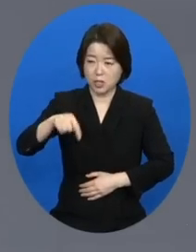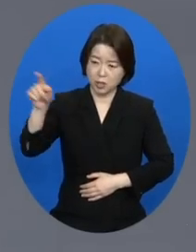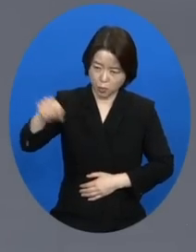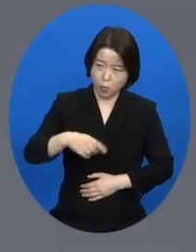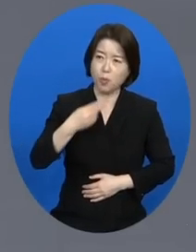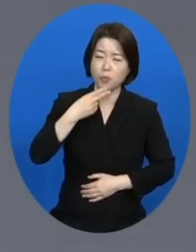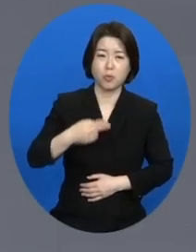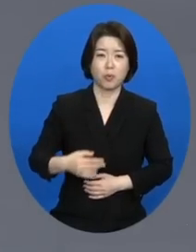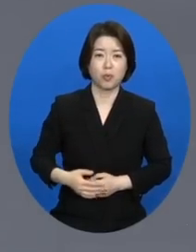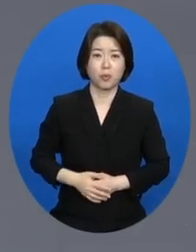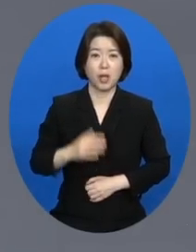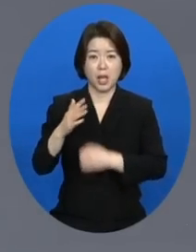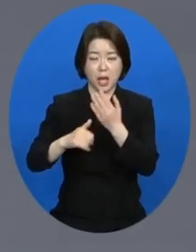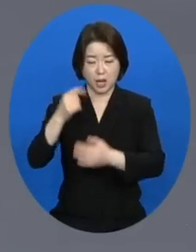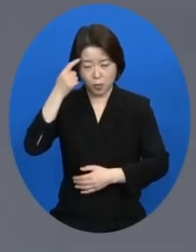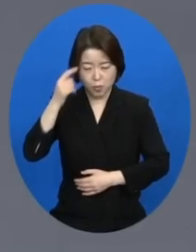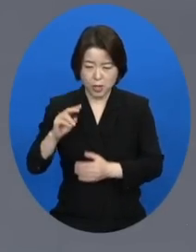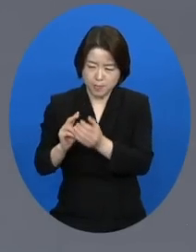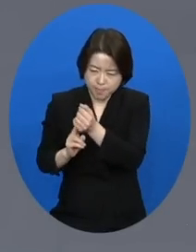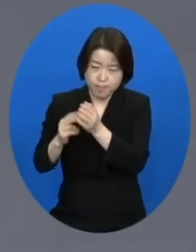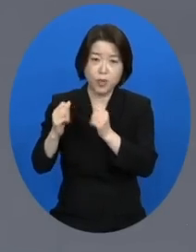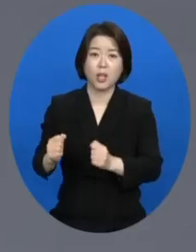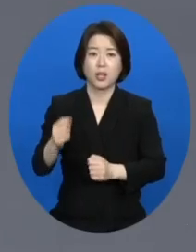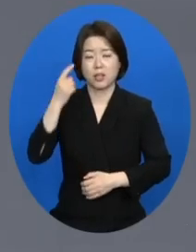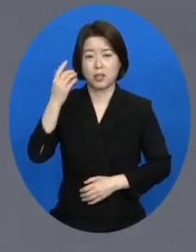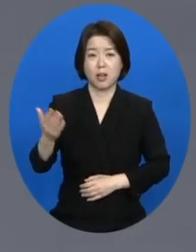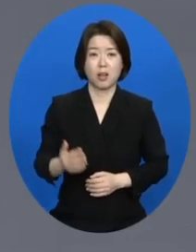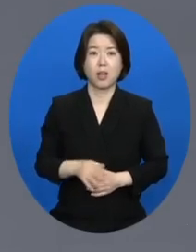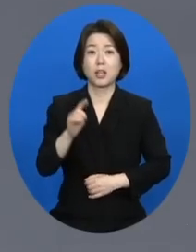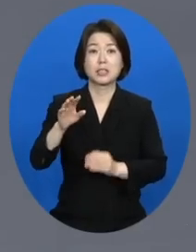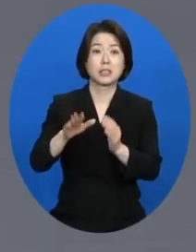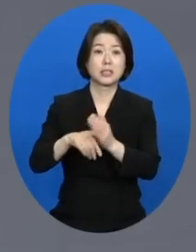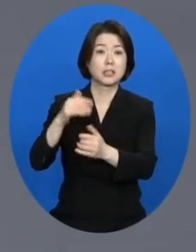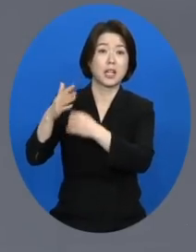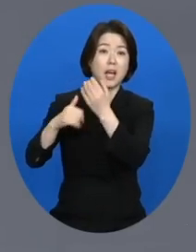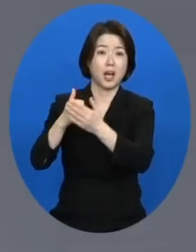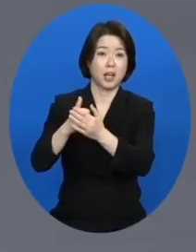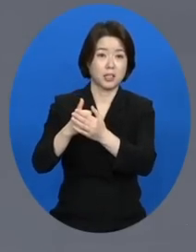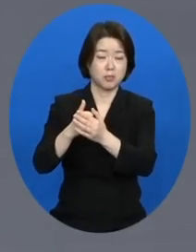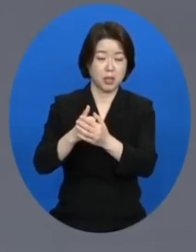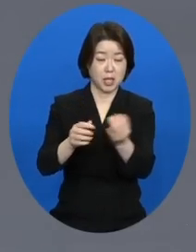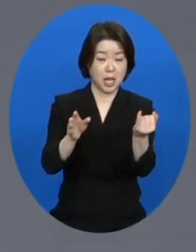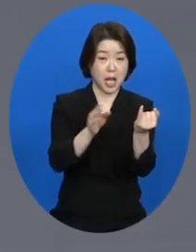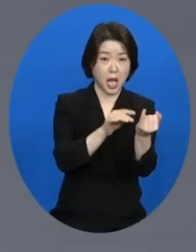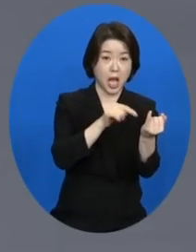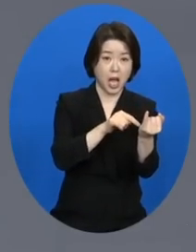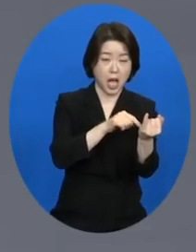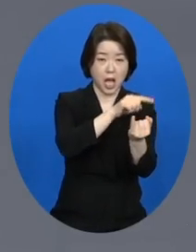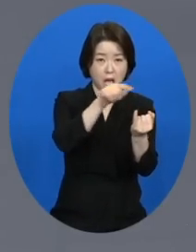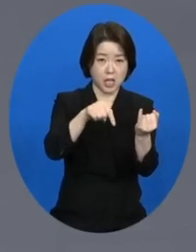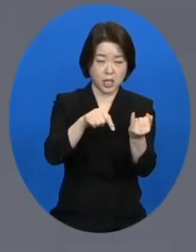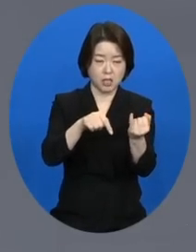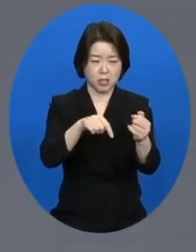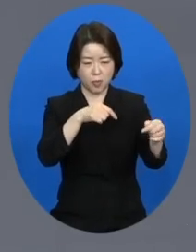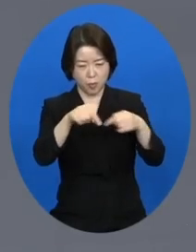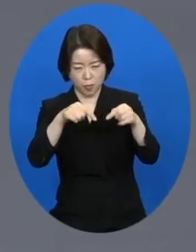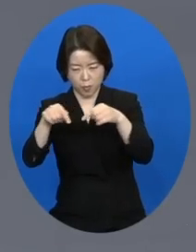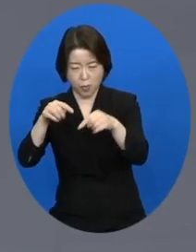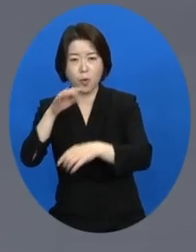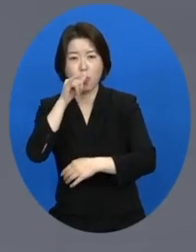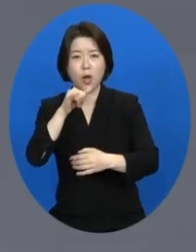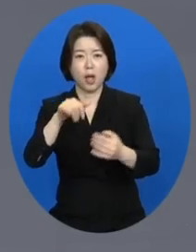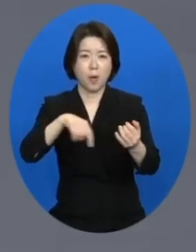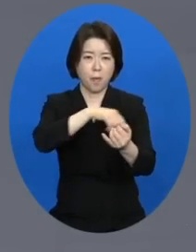나타나지 않으실까? 하나님은 왜 숨어 계시는가? 근데 그때 하나님은 아내를 다루고 계셨어요. 하나님께